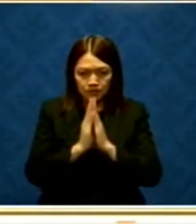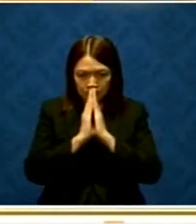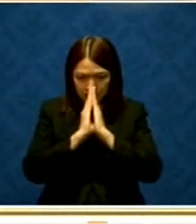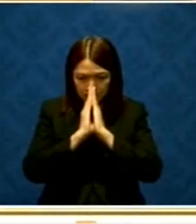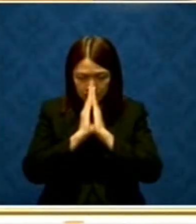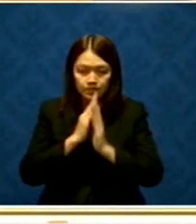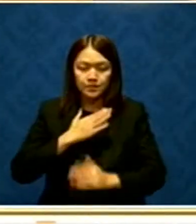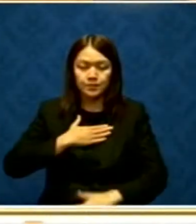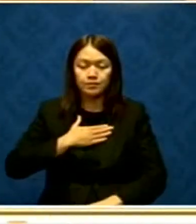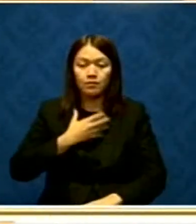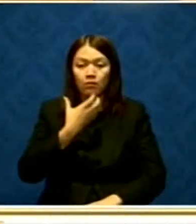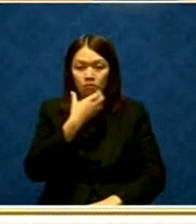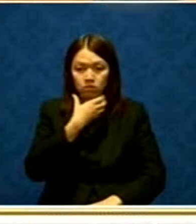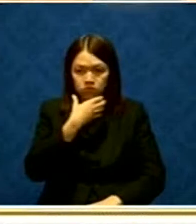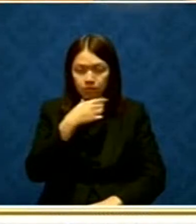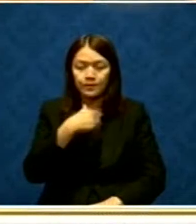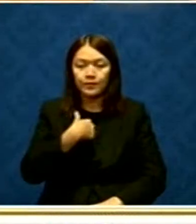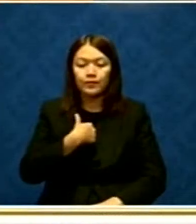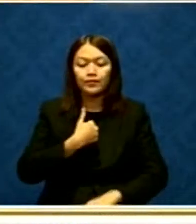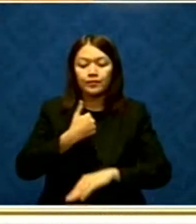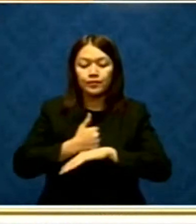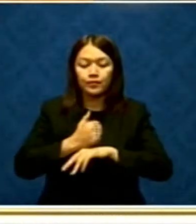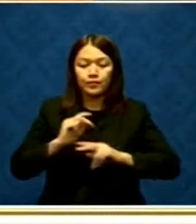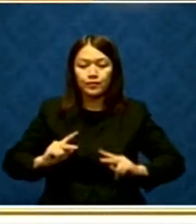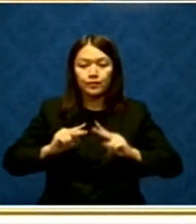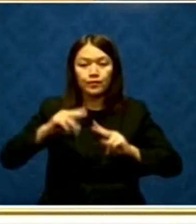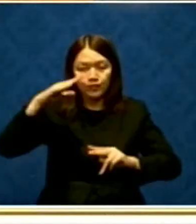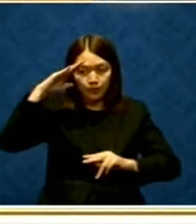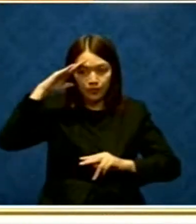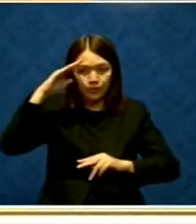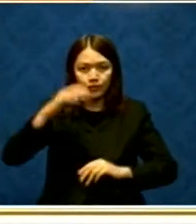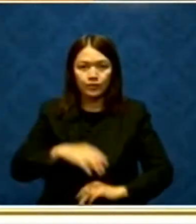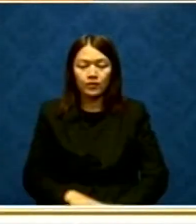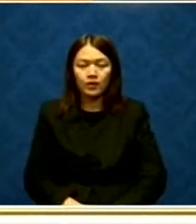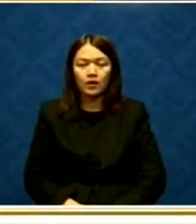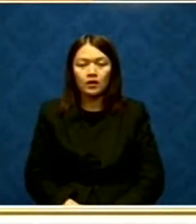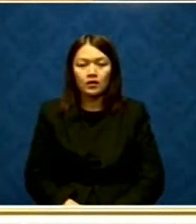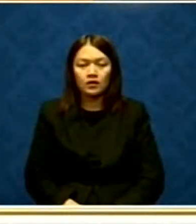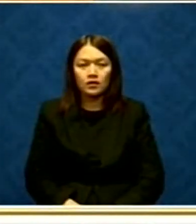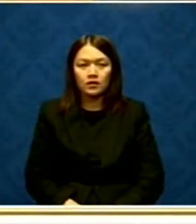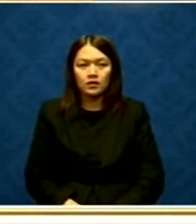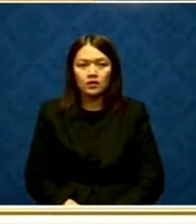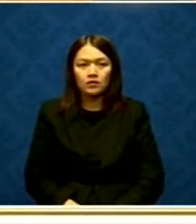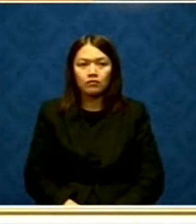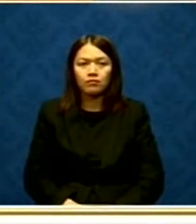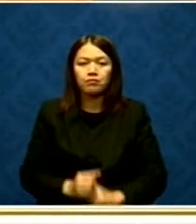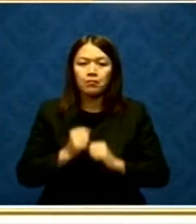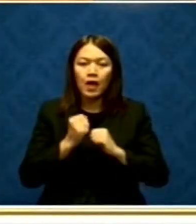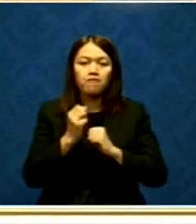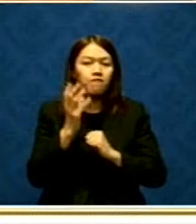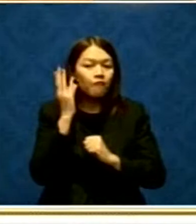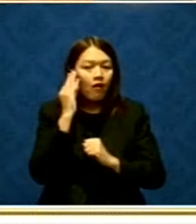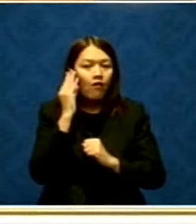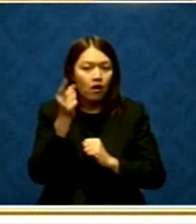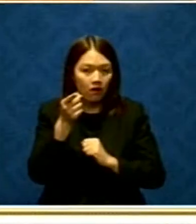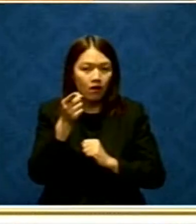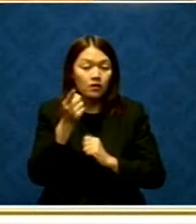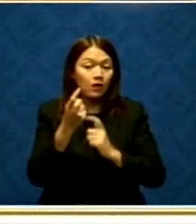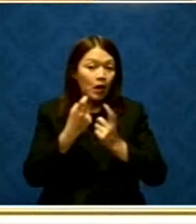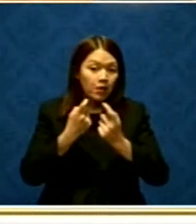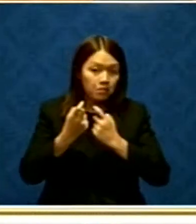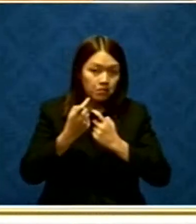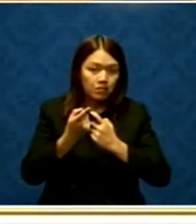มสุทินคลังแสงรัฐมนตรีว่าการกระทรวงกลาโหมครับก็พยายามฟังท่านสมาชิกท่านจะถ